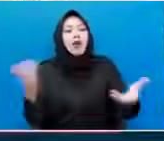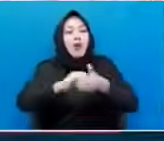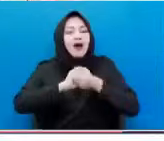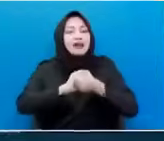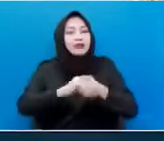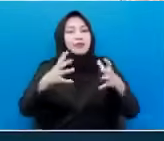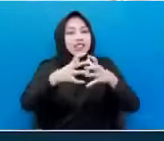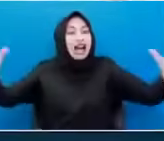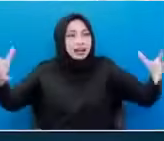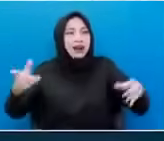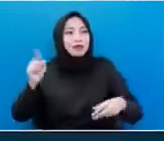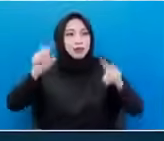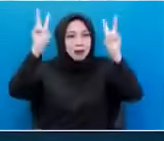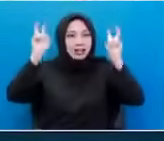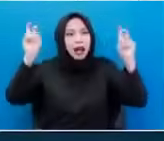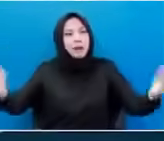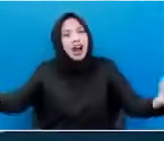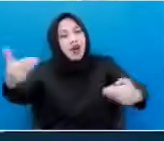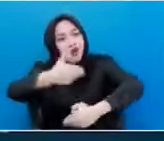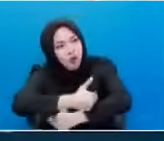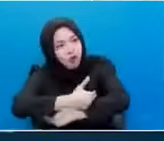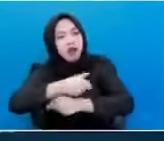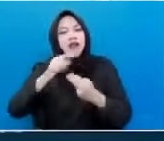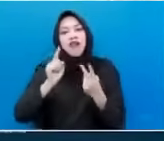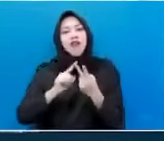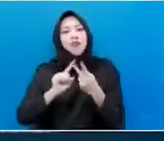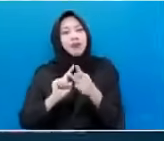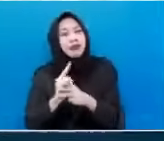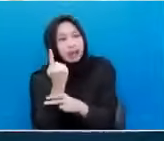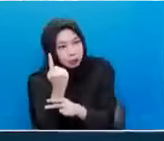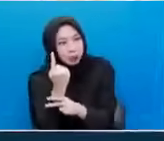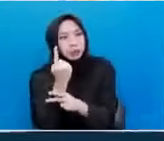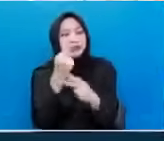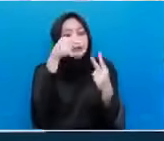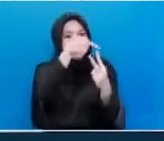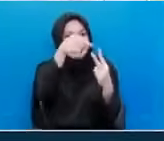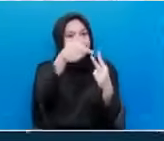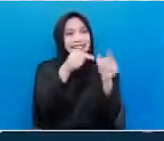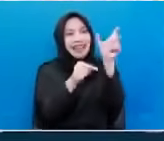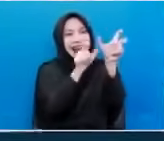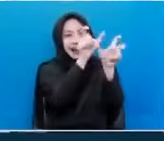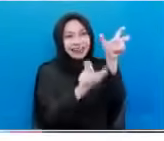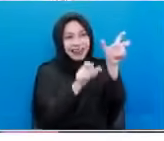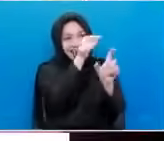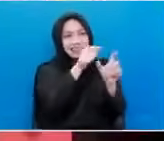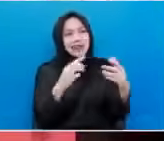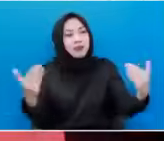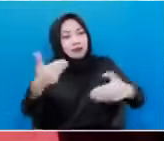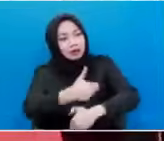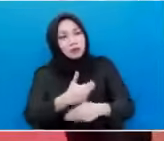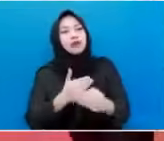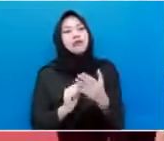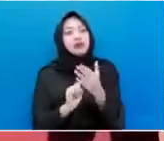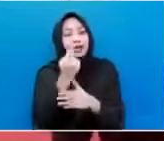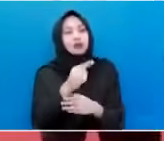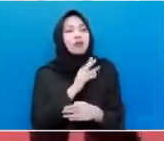merangkul bersatu dan E itu kan dalam bahasa yang lebih konkret adalah membangun koalisi yang